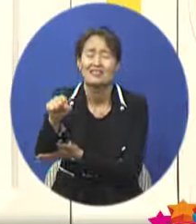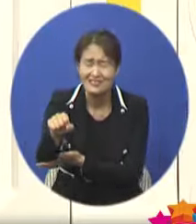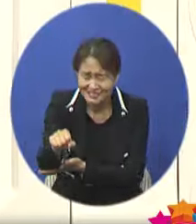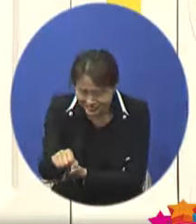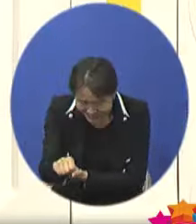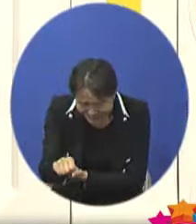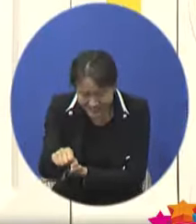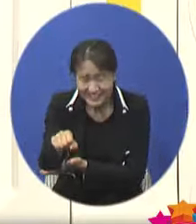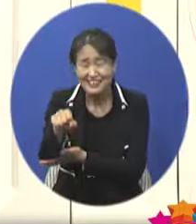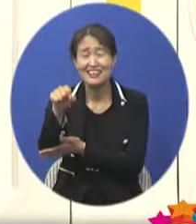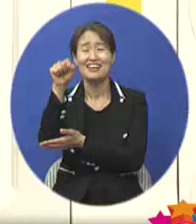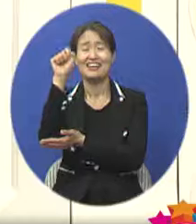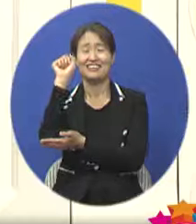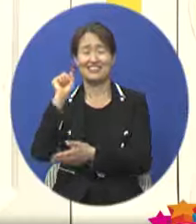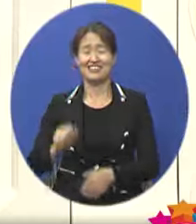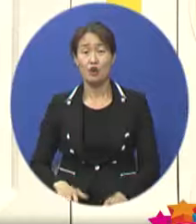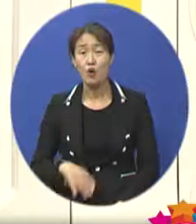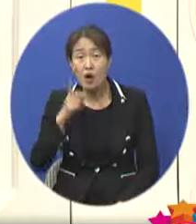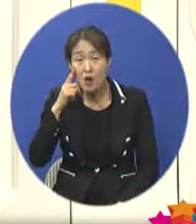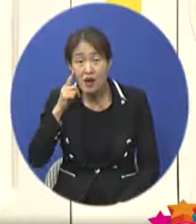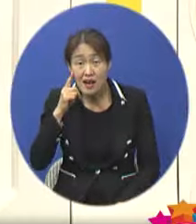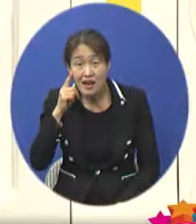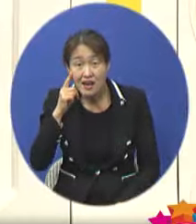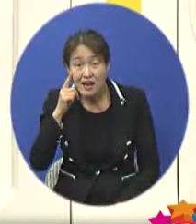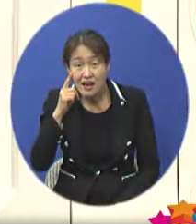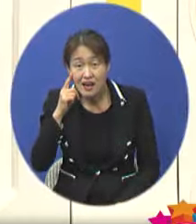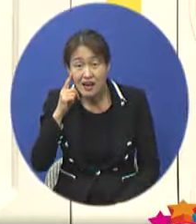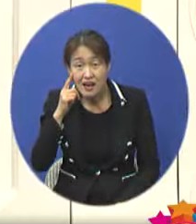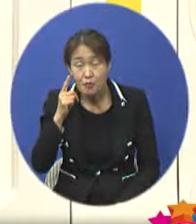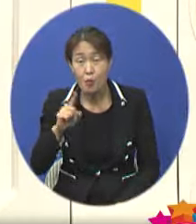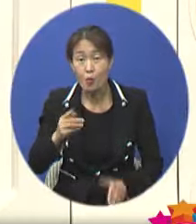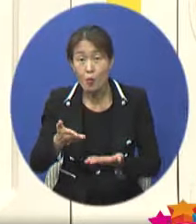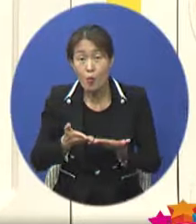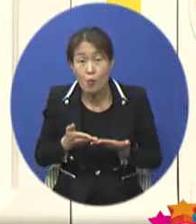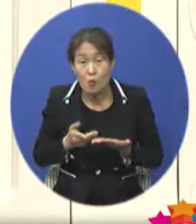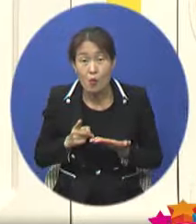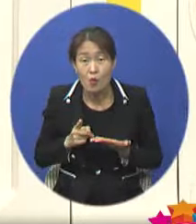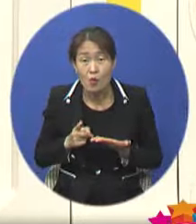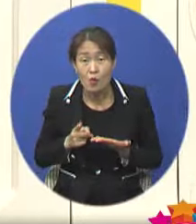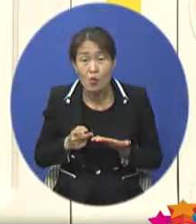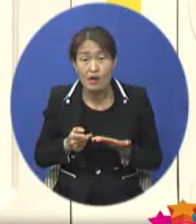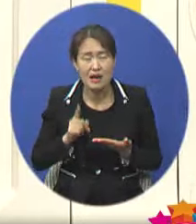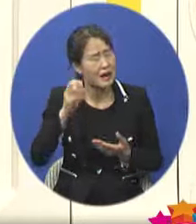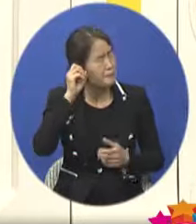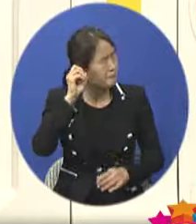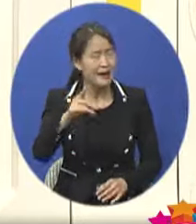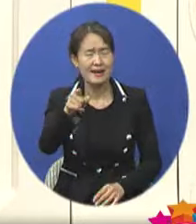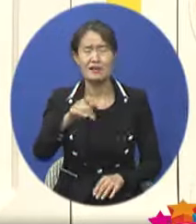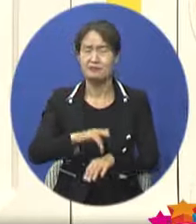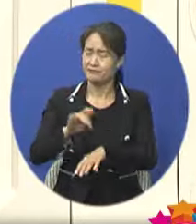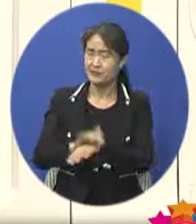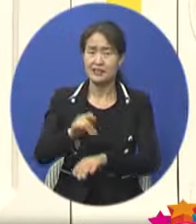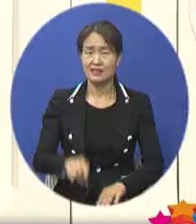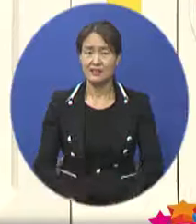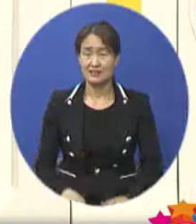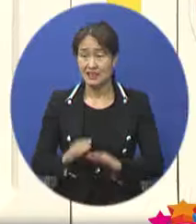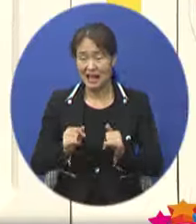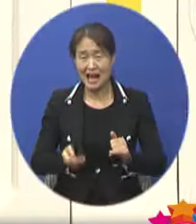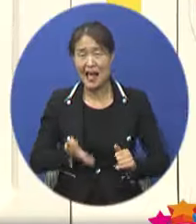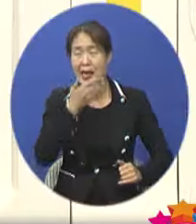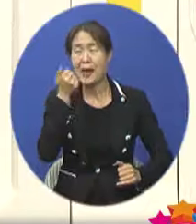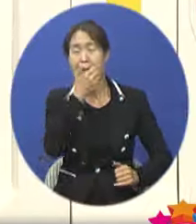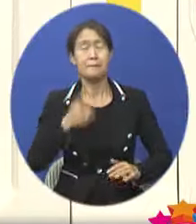또 왜? 뭐 받으신 거 있어요? 아니 저렇게 잊어버린가 봐. 사람이 뭘 받아